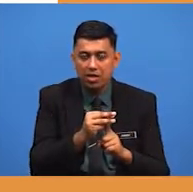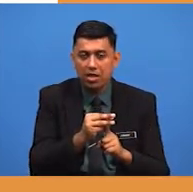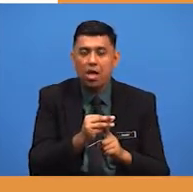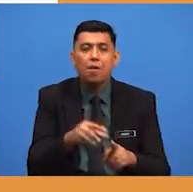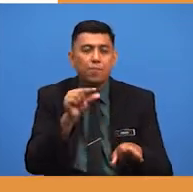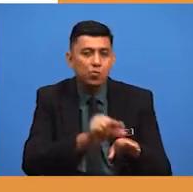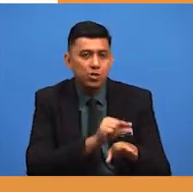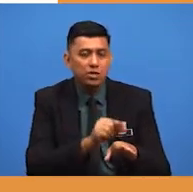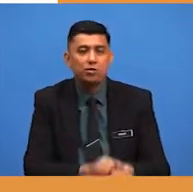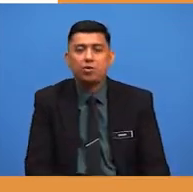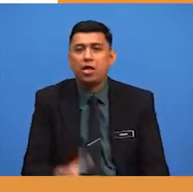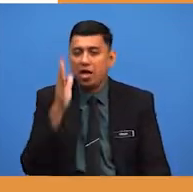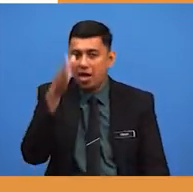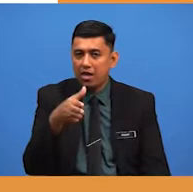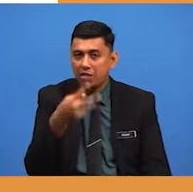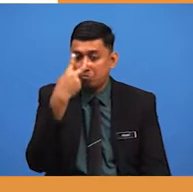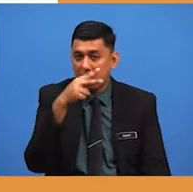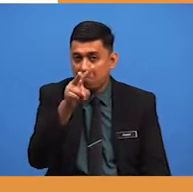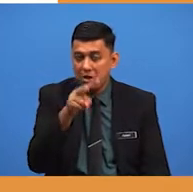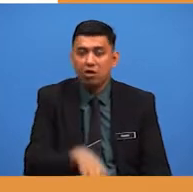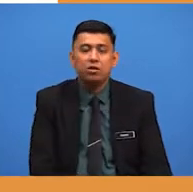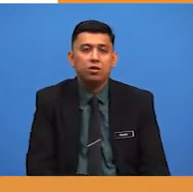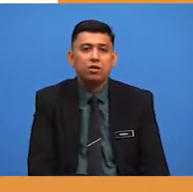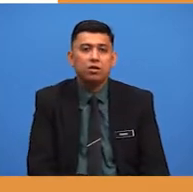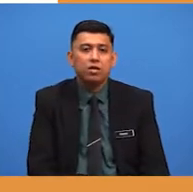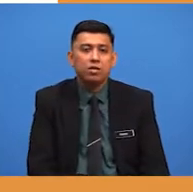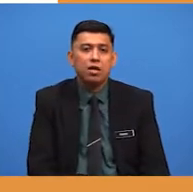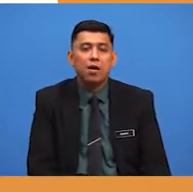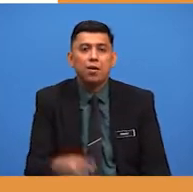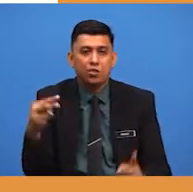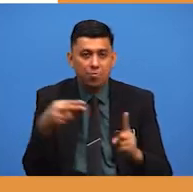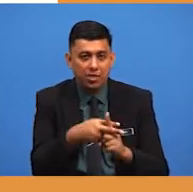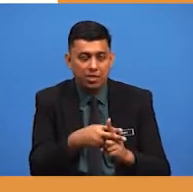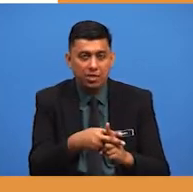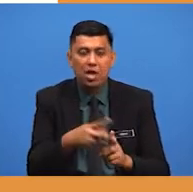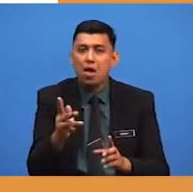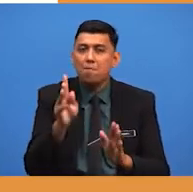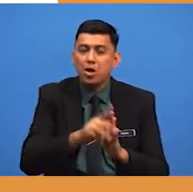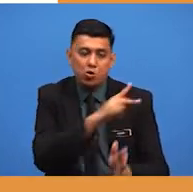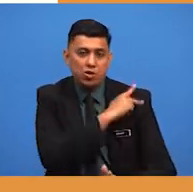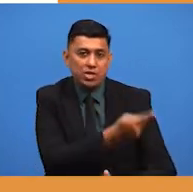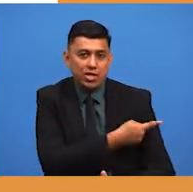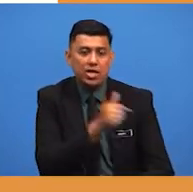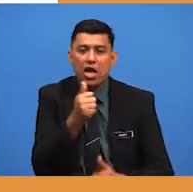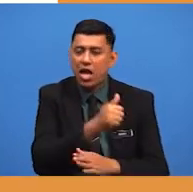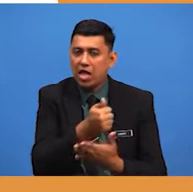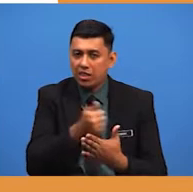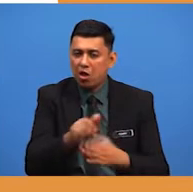oleh pengguna akan memaparkan mesej menguasai atau tidak